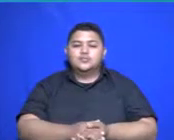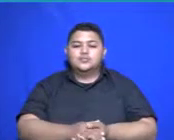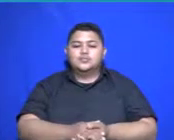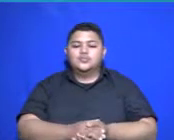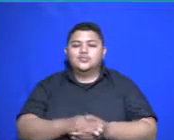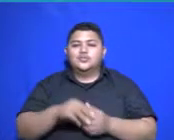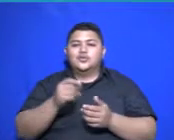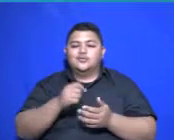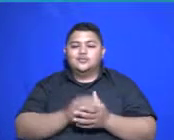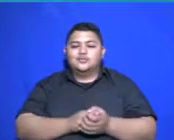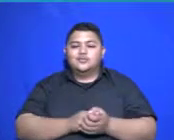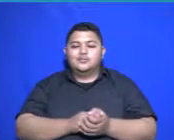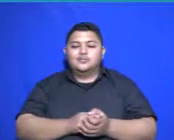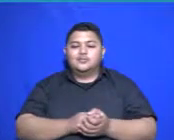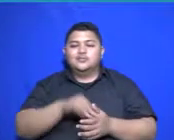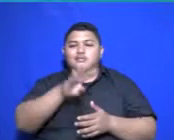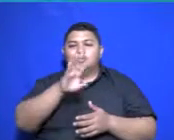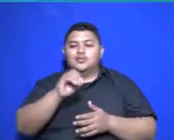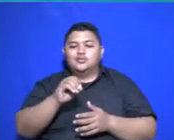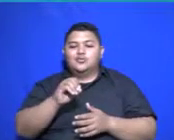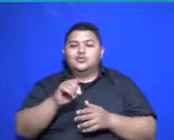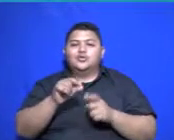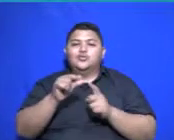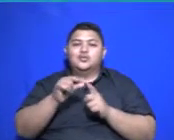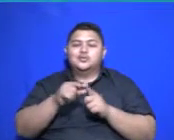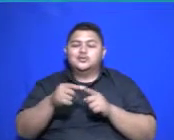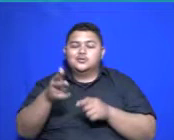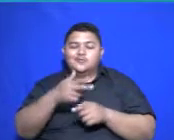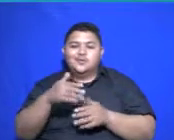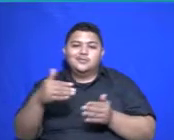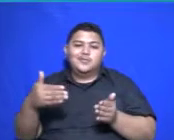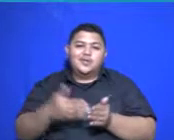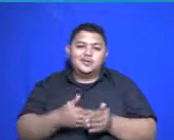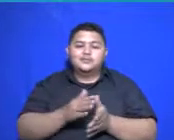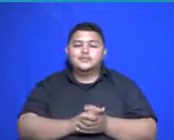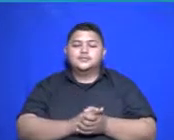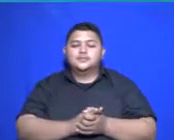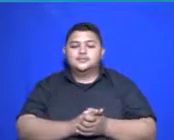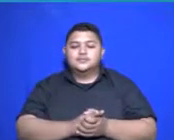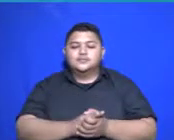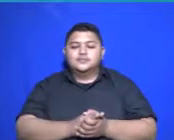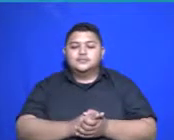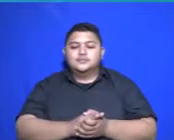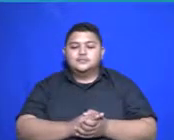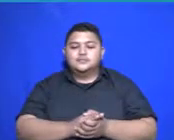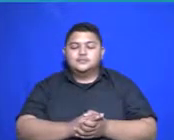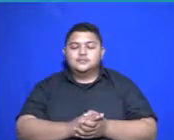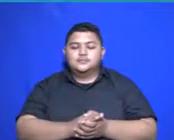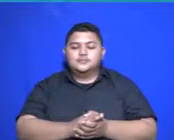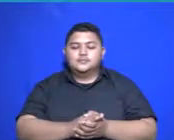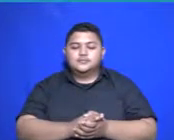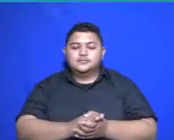untuk film, 40 produksi film pendek, kemudian juga punya pembelian hak cipta. Jadi kita juga membeli hak